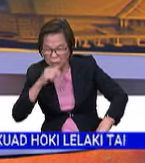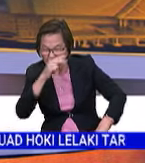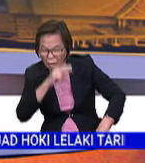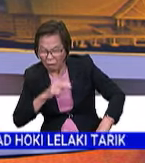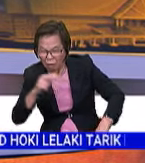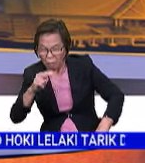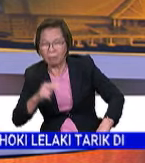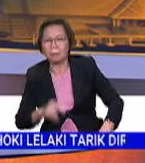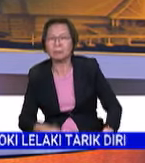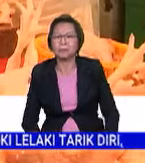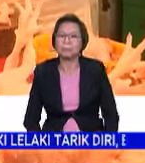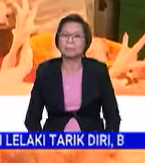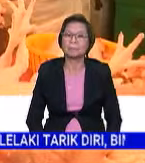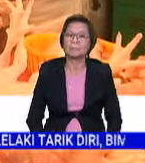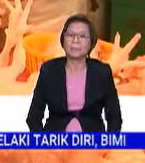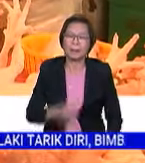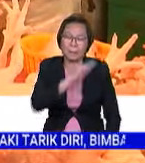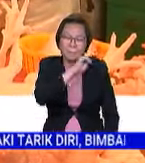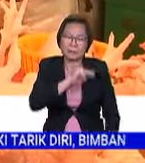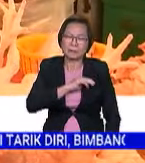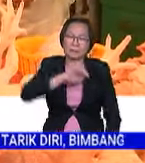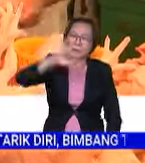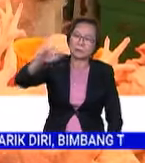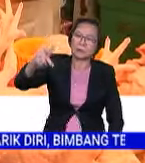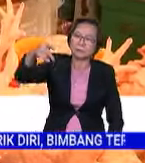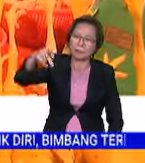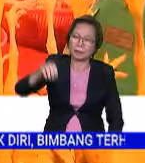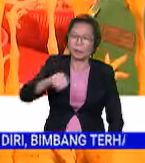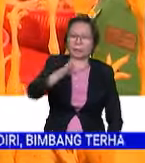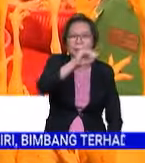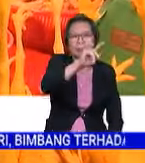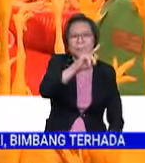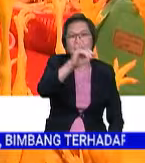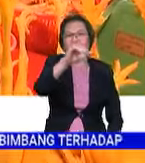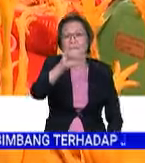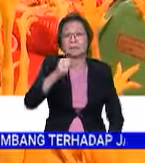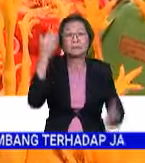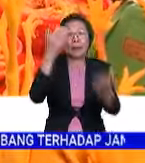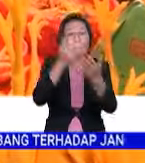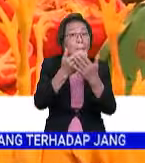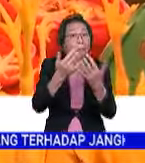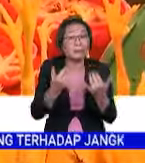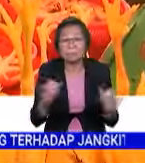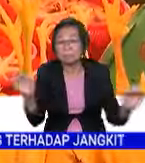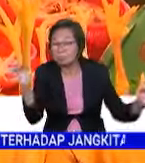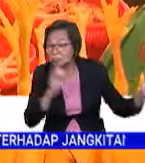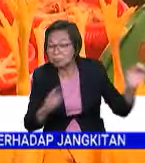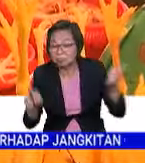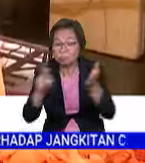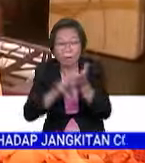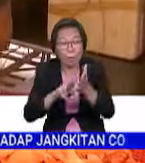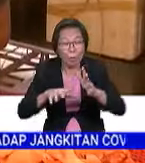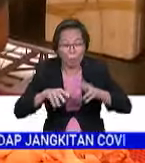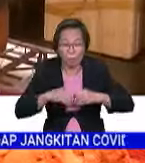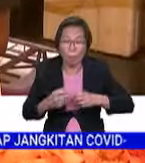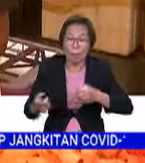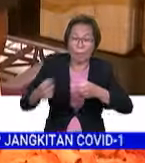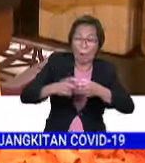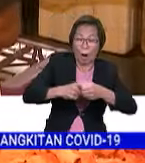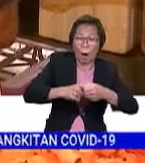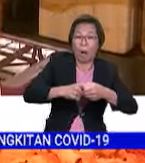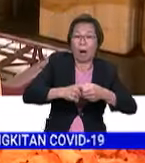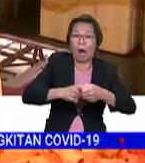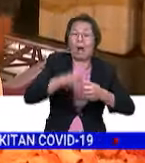terbabit. Menurut Menteri di Jabatan Perdana Menteri Idris Ahmad, setakat ini tiada sebarang laporan diterima mengenai